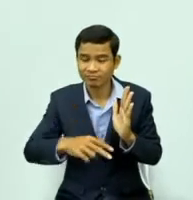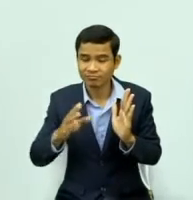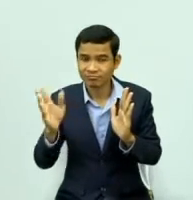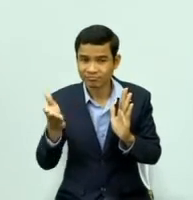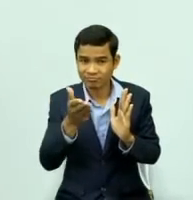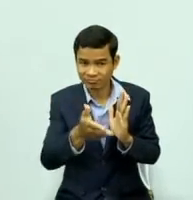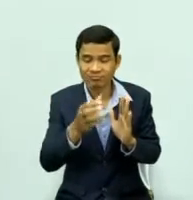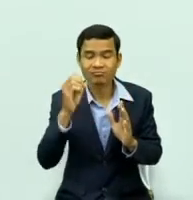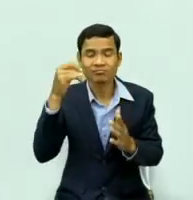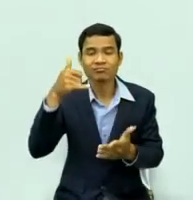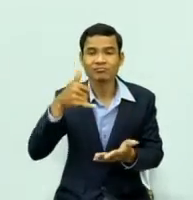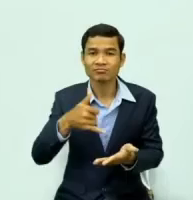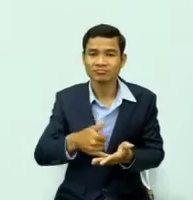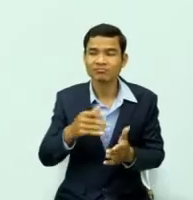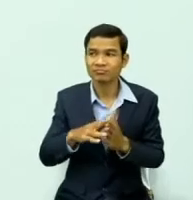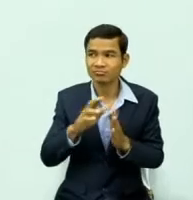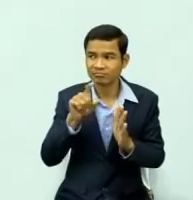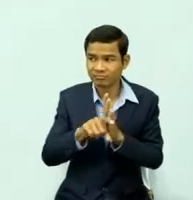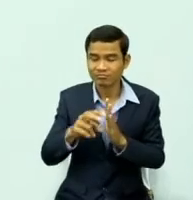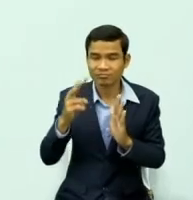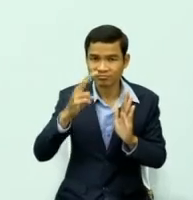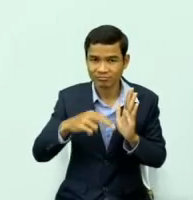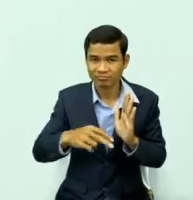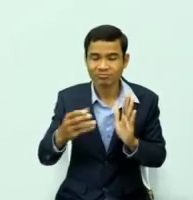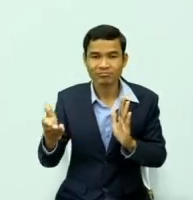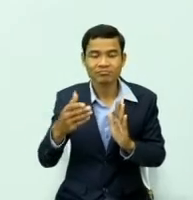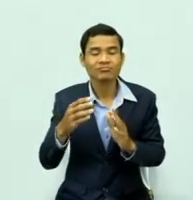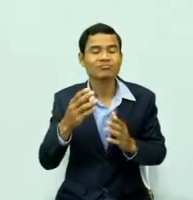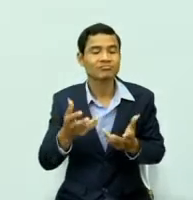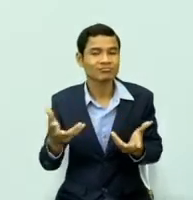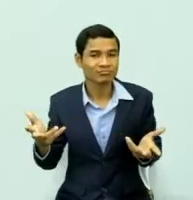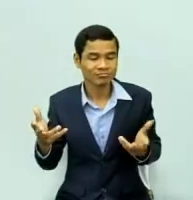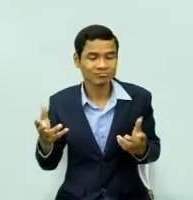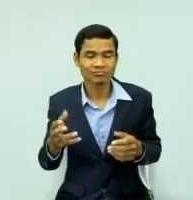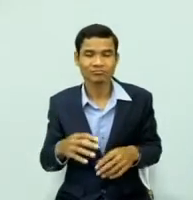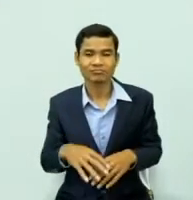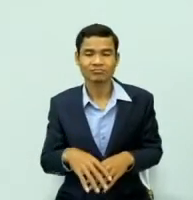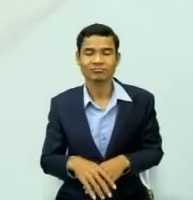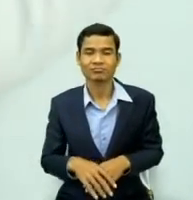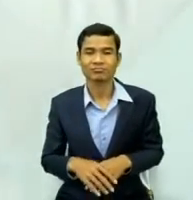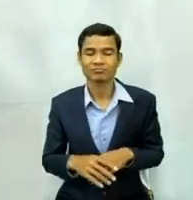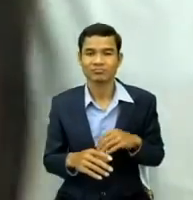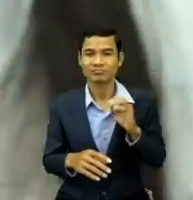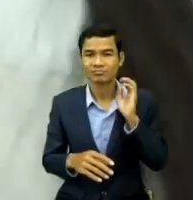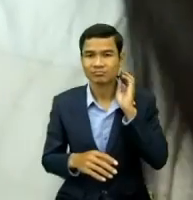chừng ta hát ngày ní chấm nón chừng nè cái nón ăn tập bật chừng nguyên chấm nón đây mẹ lại tới